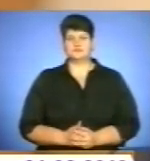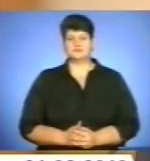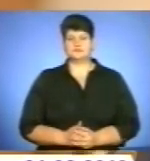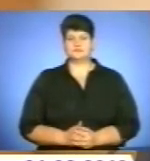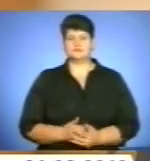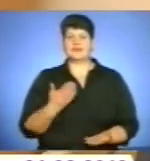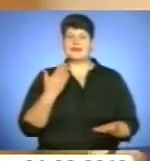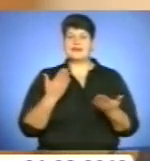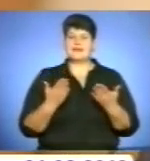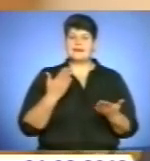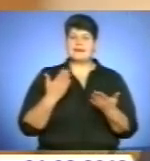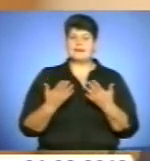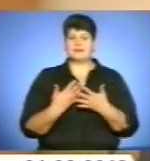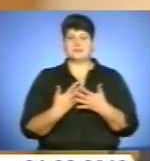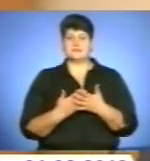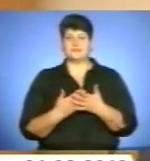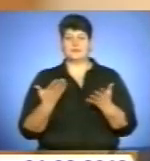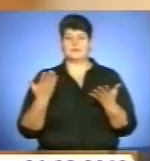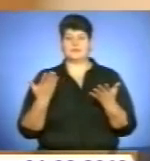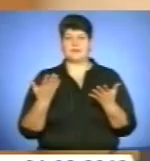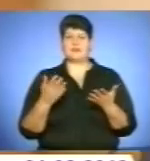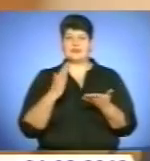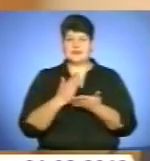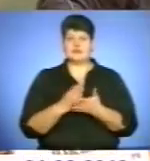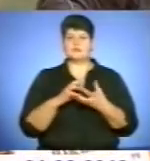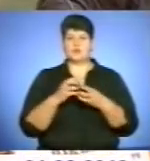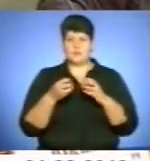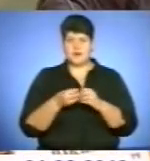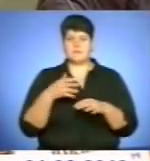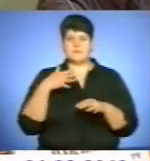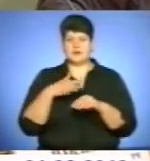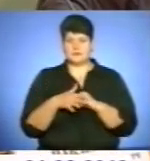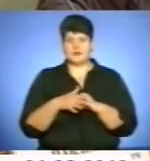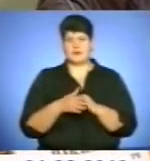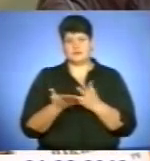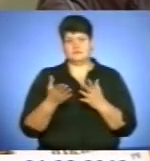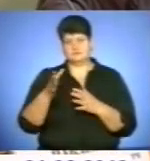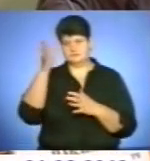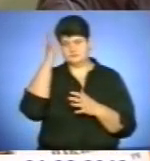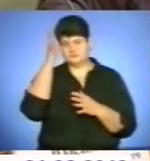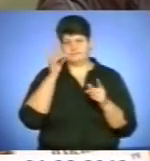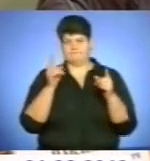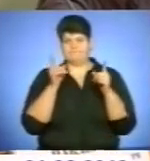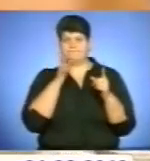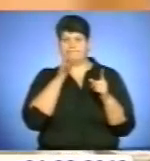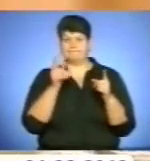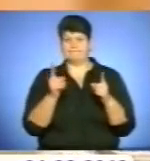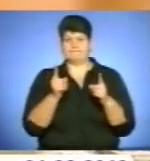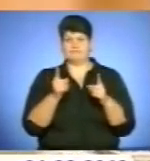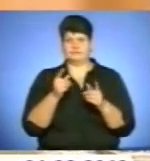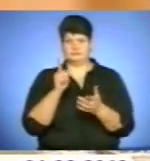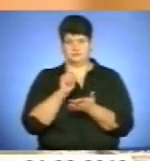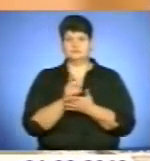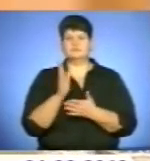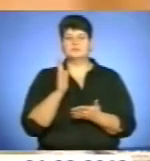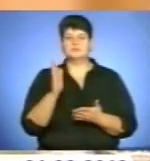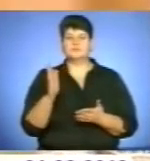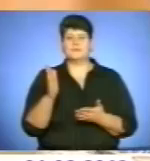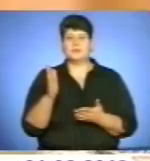Или рассчитываться. Я понимаю, есть, конечно, проблемы, но там какой-то разумный срок должен быть. У нас, как